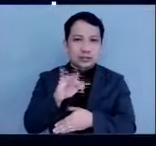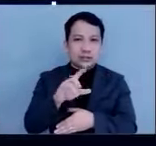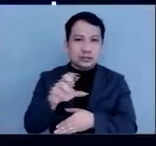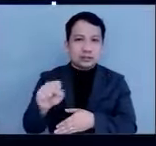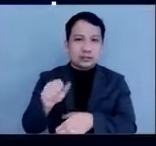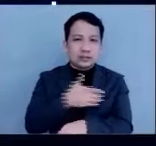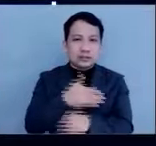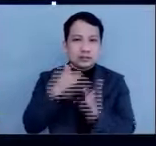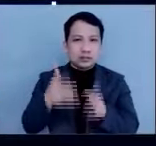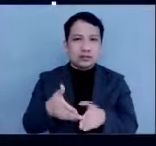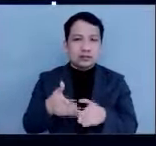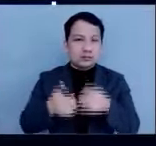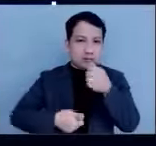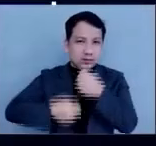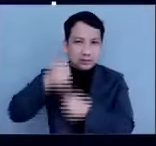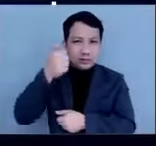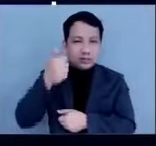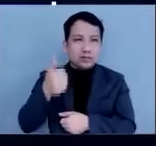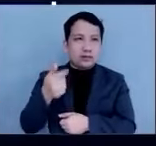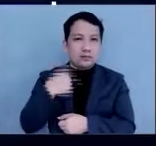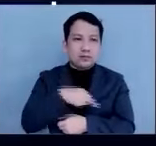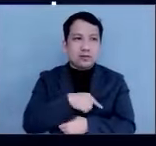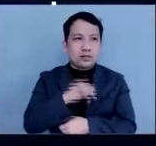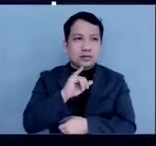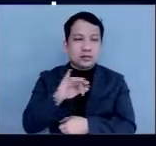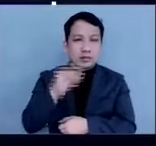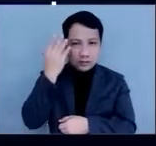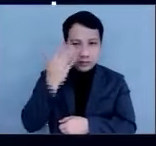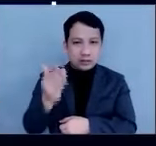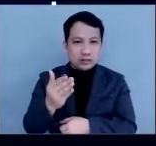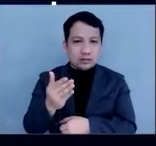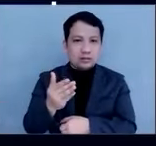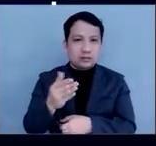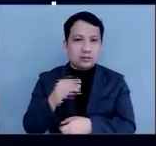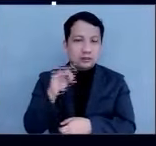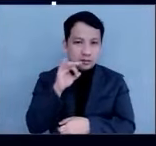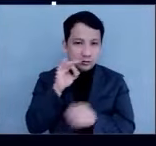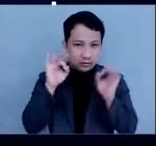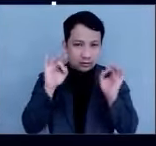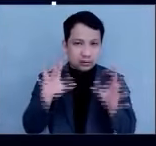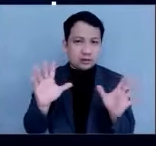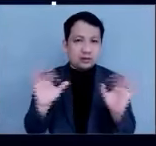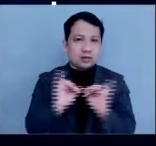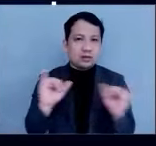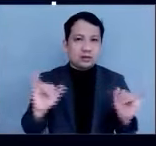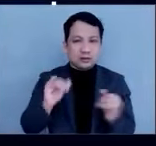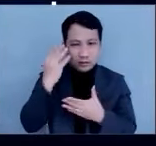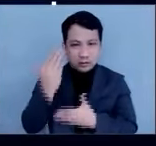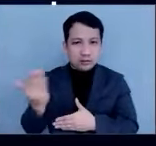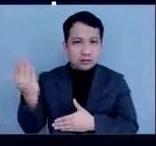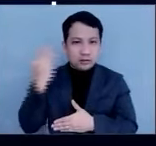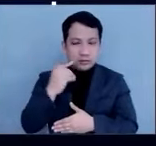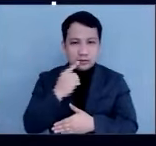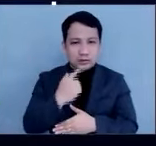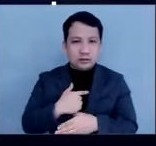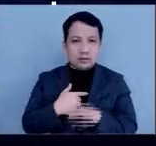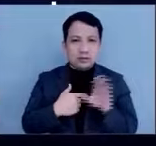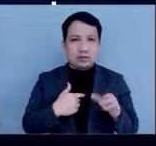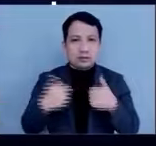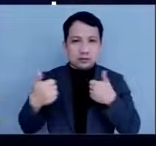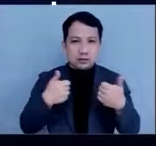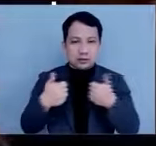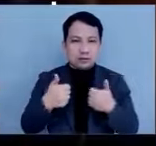na mananalo ng award. At kung hindi, mapapahamak sila. Ganyan raw ang nangyari noon sa kakompetisyon